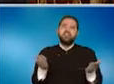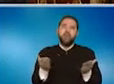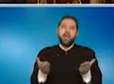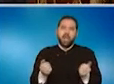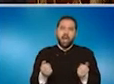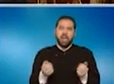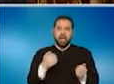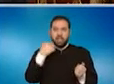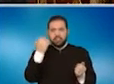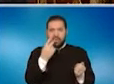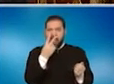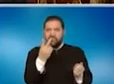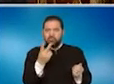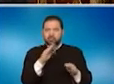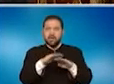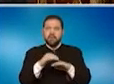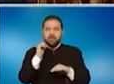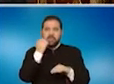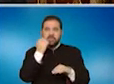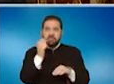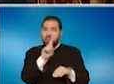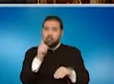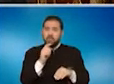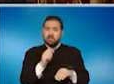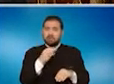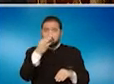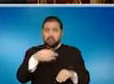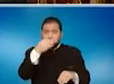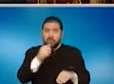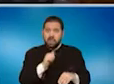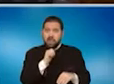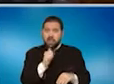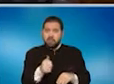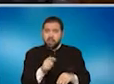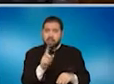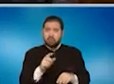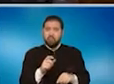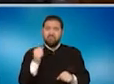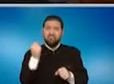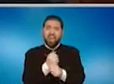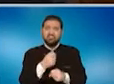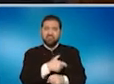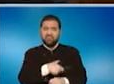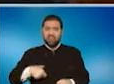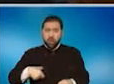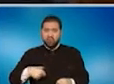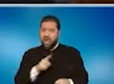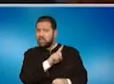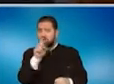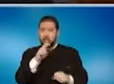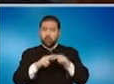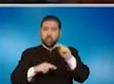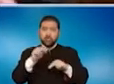când l-a văzut pe bătrân, că nu îi zice nimic, că nu-l acuză de nimic, ba mai mult,